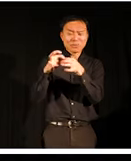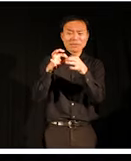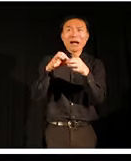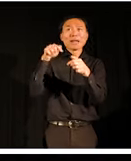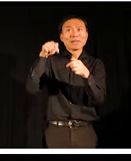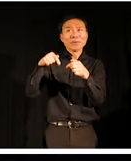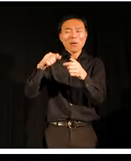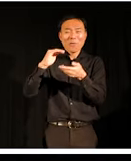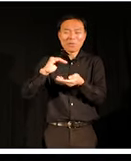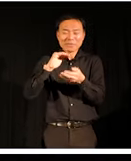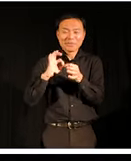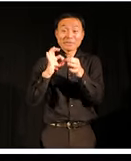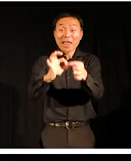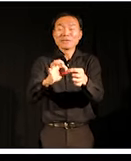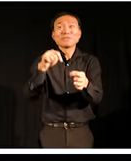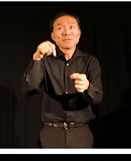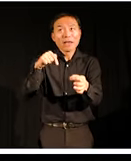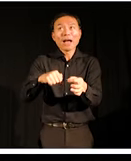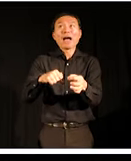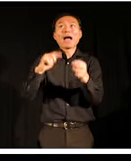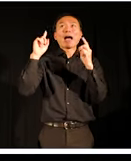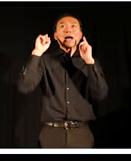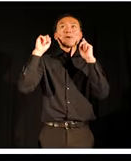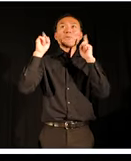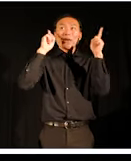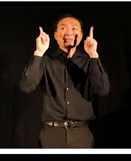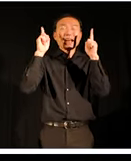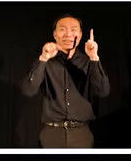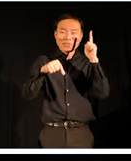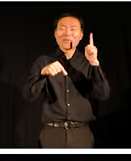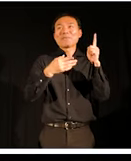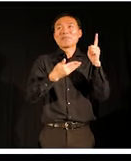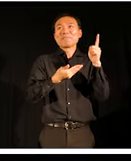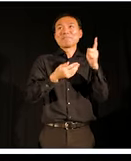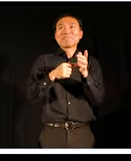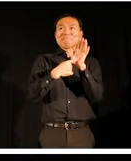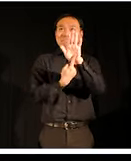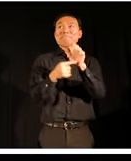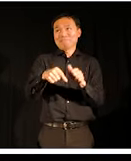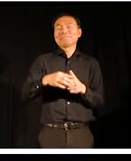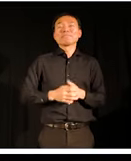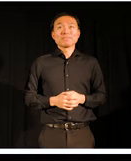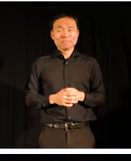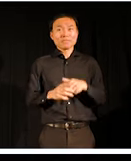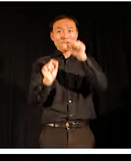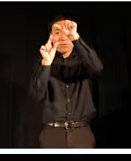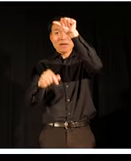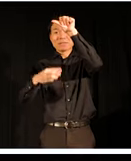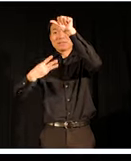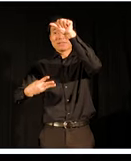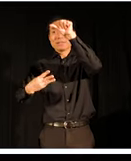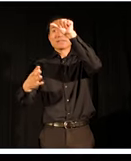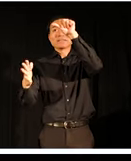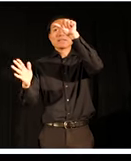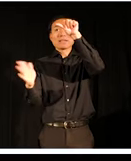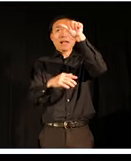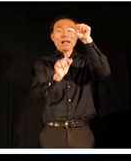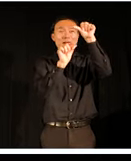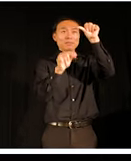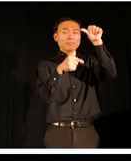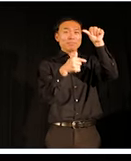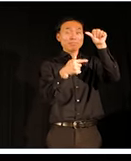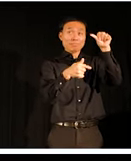の大切なまでもありますえ今年はえゴールデンウィークですから5月5日金曜日の祝日から5月6日月曜日の